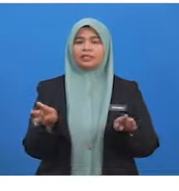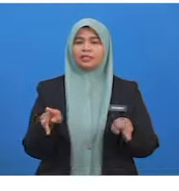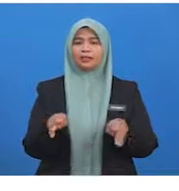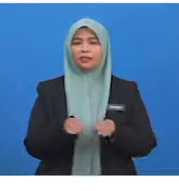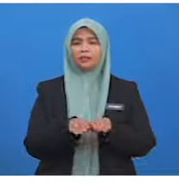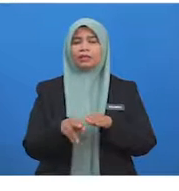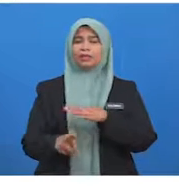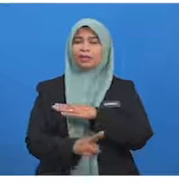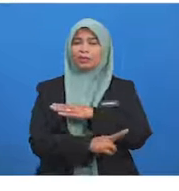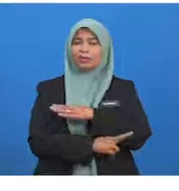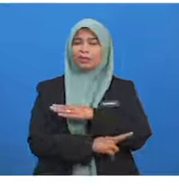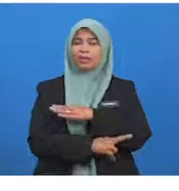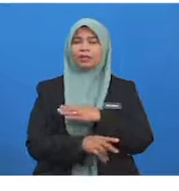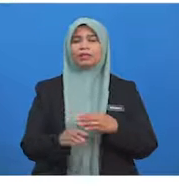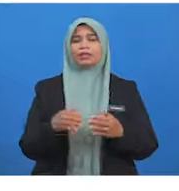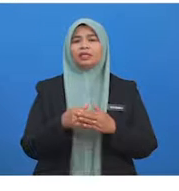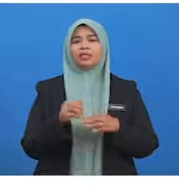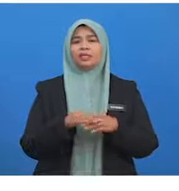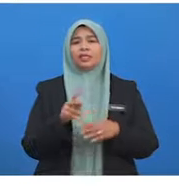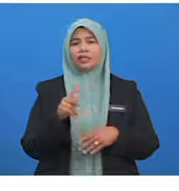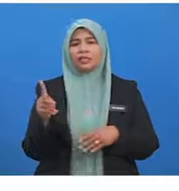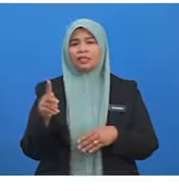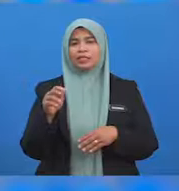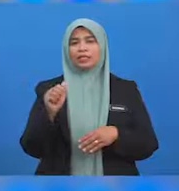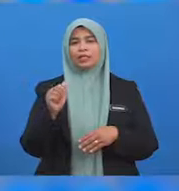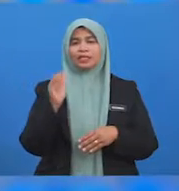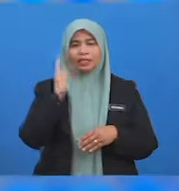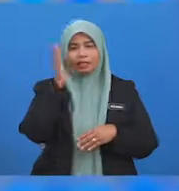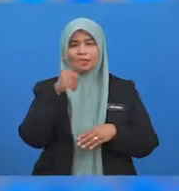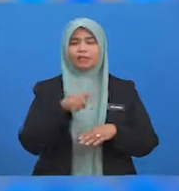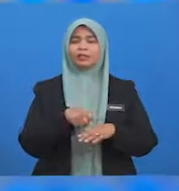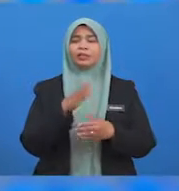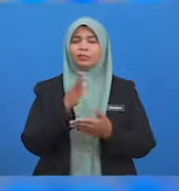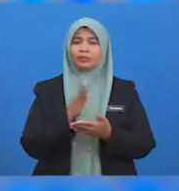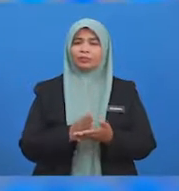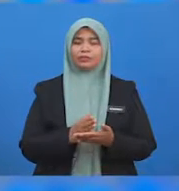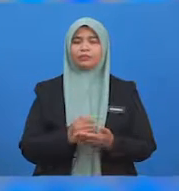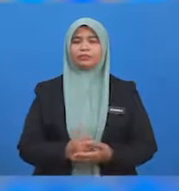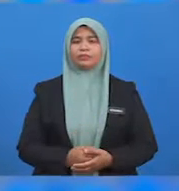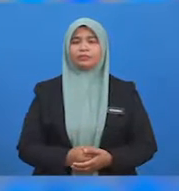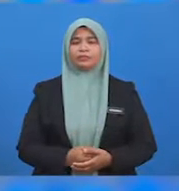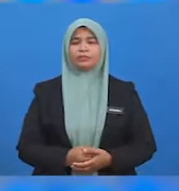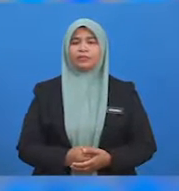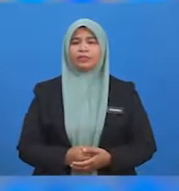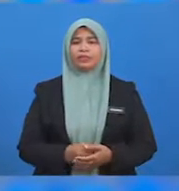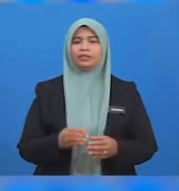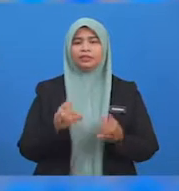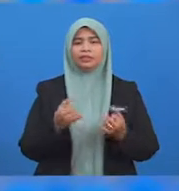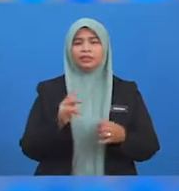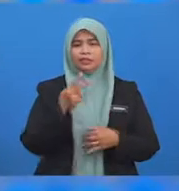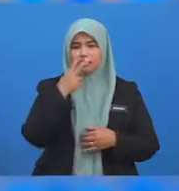tangan kanannya akan dipotong. Murid-murid, sekarang kita teliti